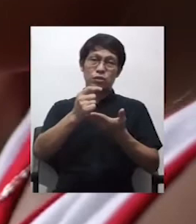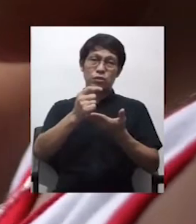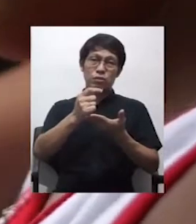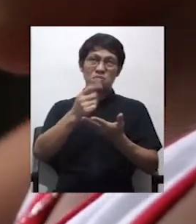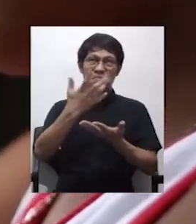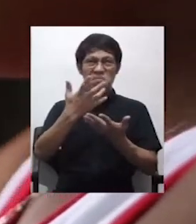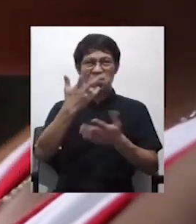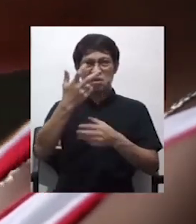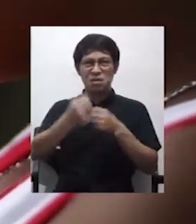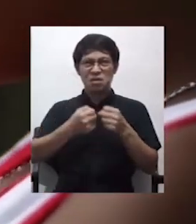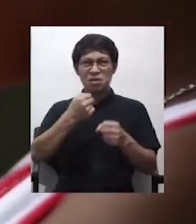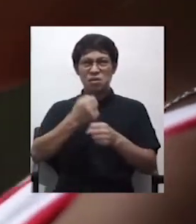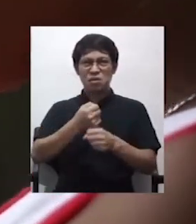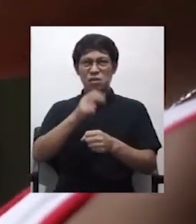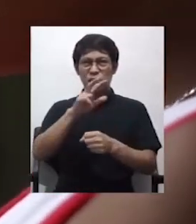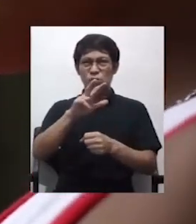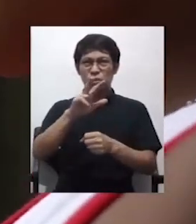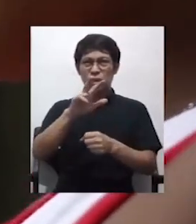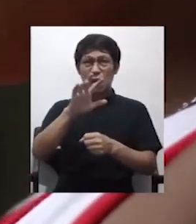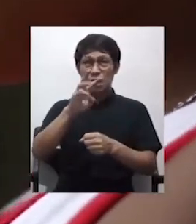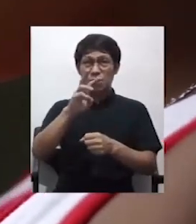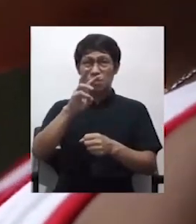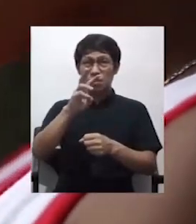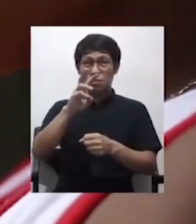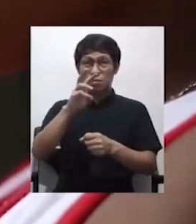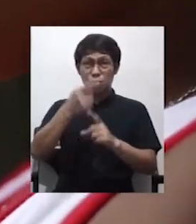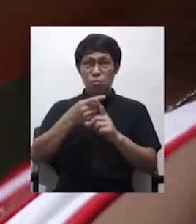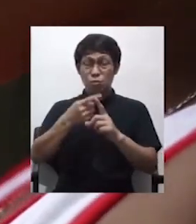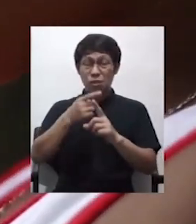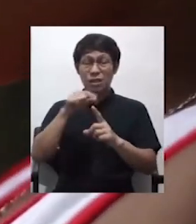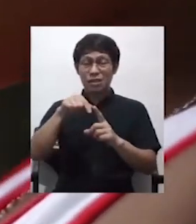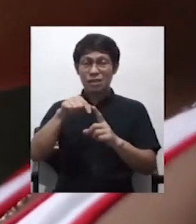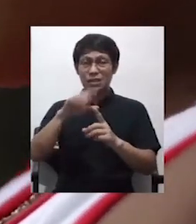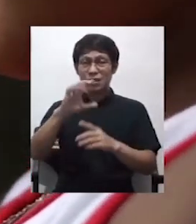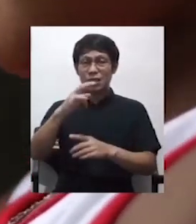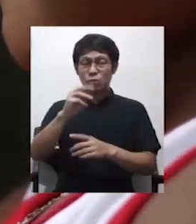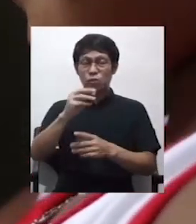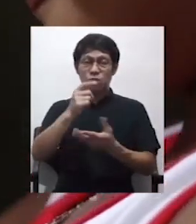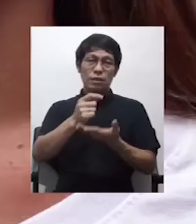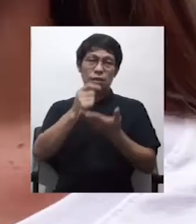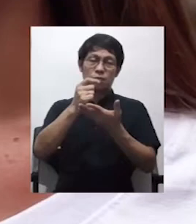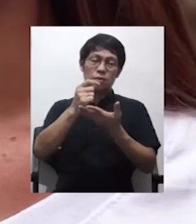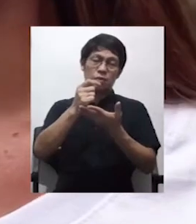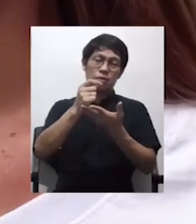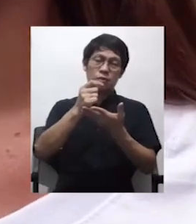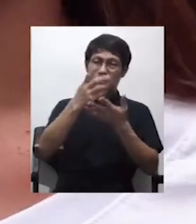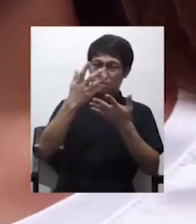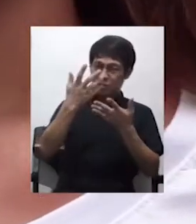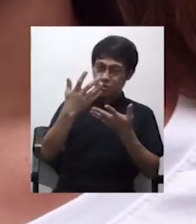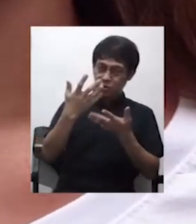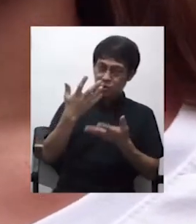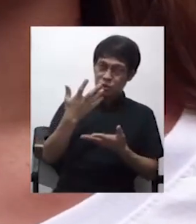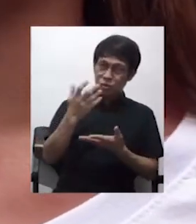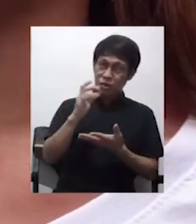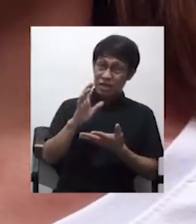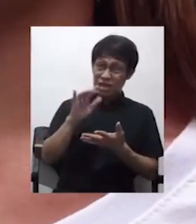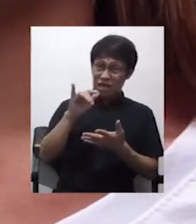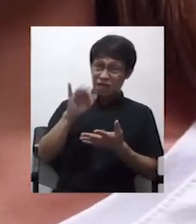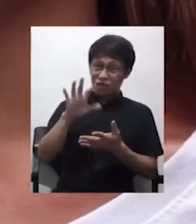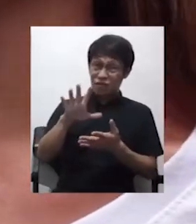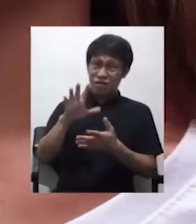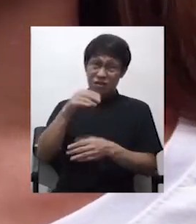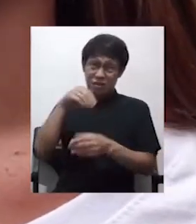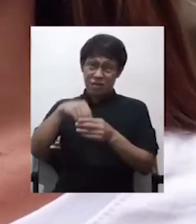Maaaring umabot ang 3 taon o 36 na buwan ang kanyang chemotherapy. Tapos po pag nandun na kami sa